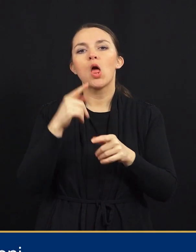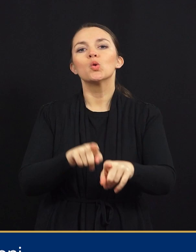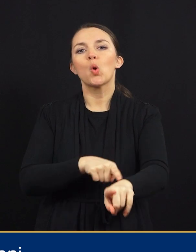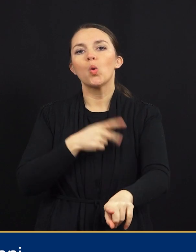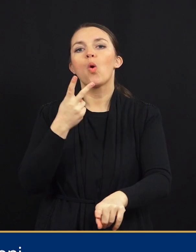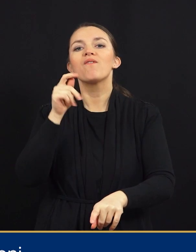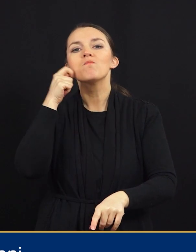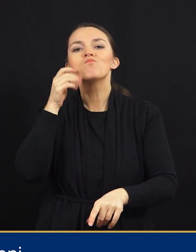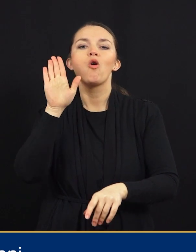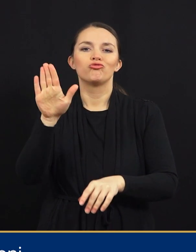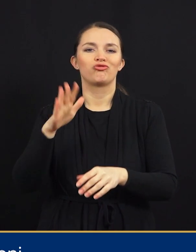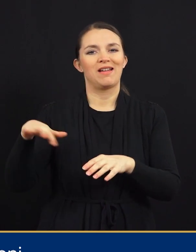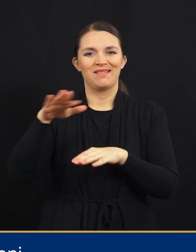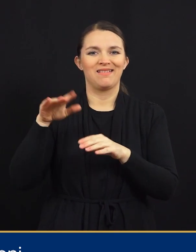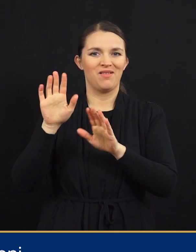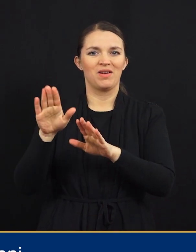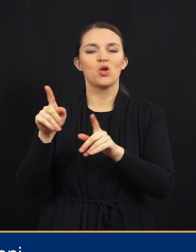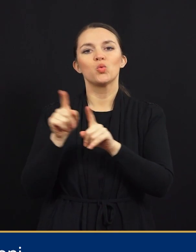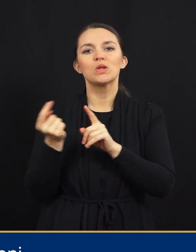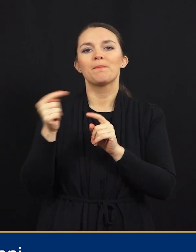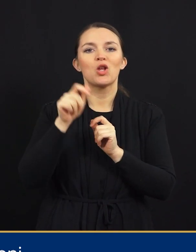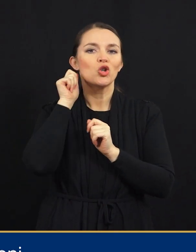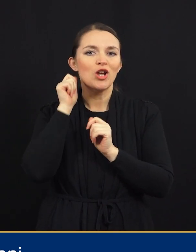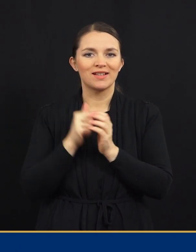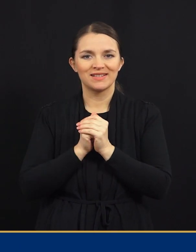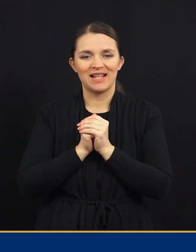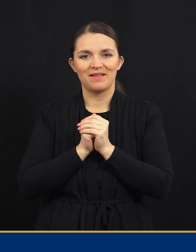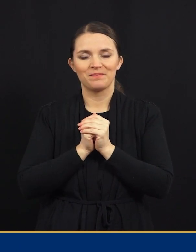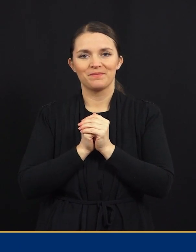v moški domeni, pridejo tudi ženske.